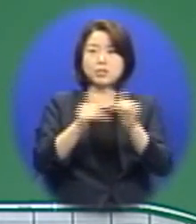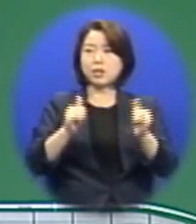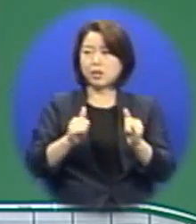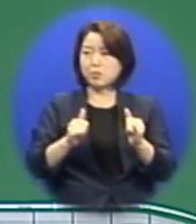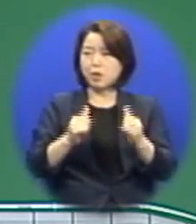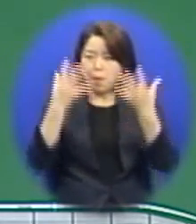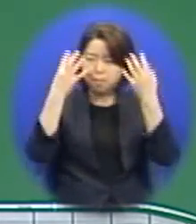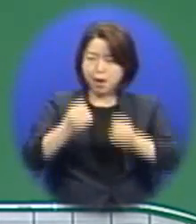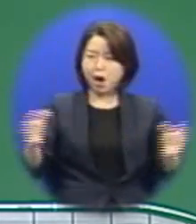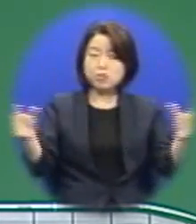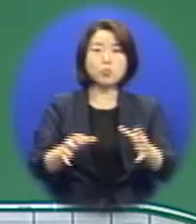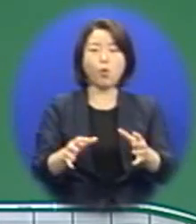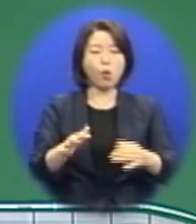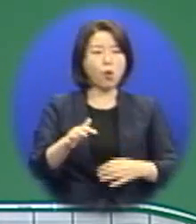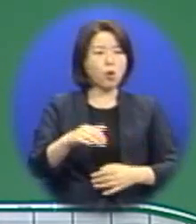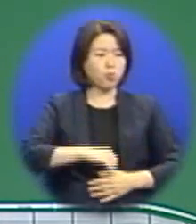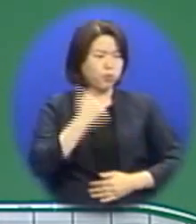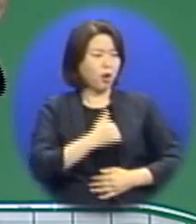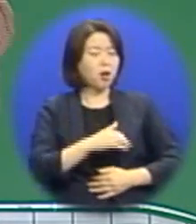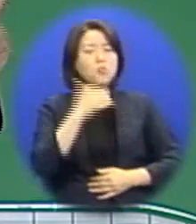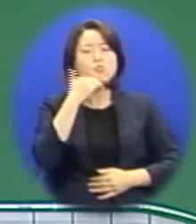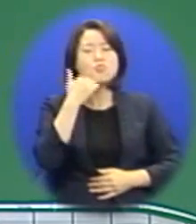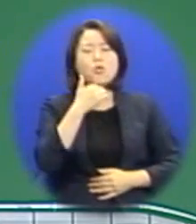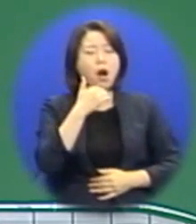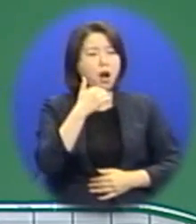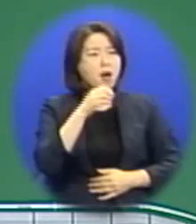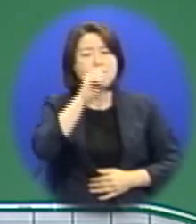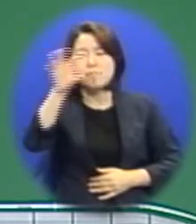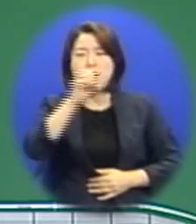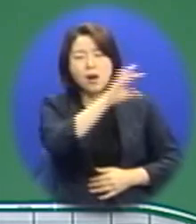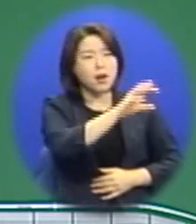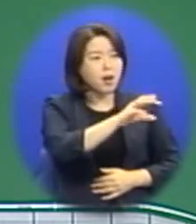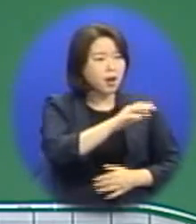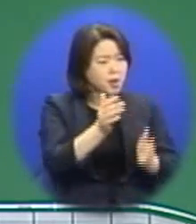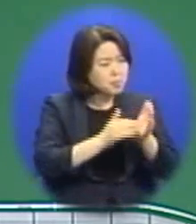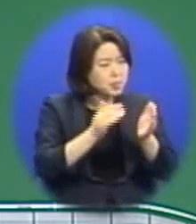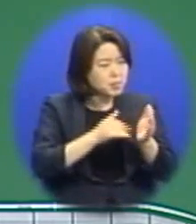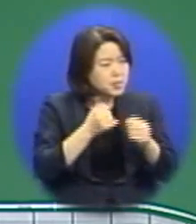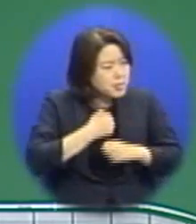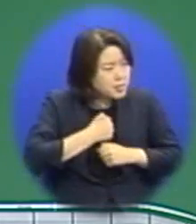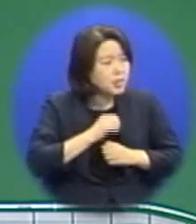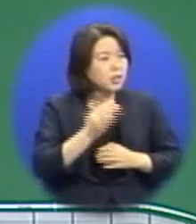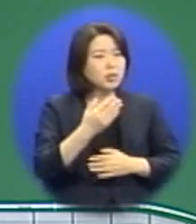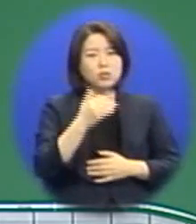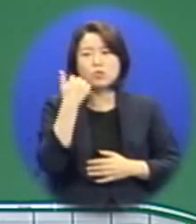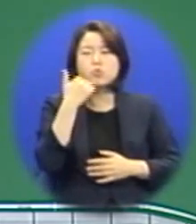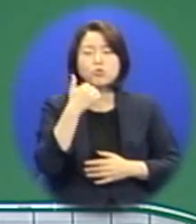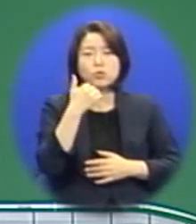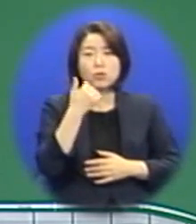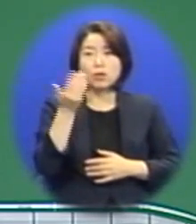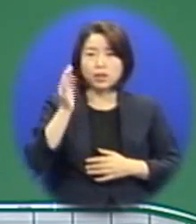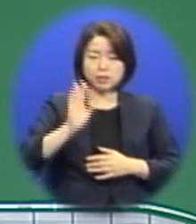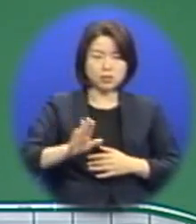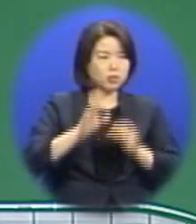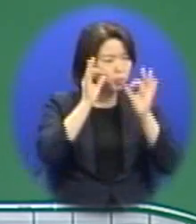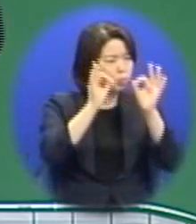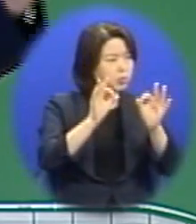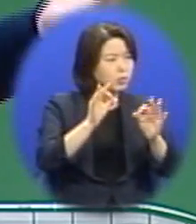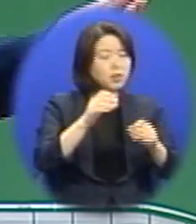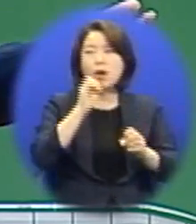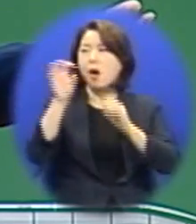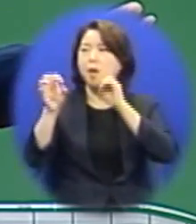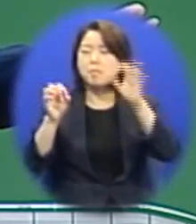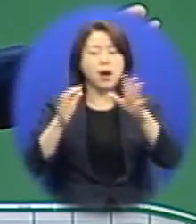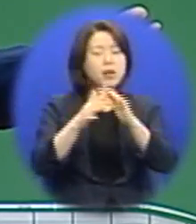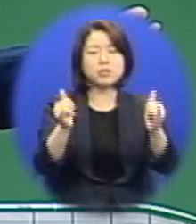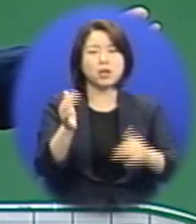났습니다. 누가 도대체 말한 거야? 비밀 지키기로 했잖아. 그런데 아무도 말한 사람이 없었어요. 그런데 어디서 이렇게